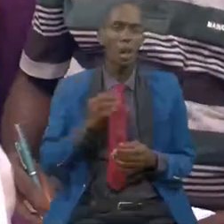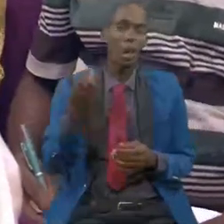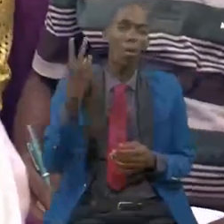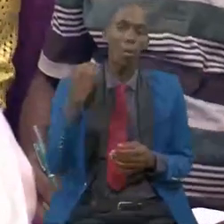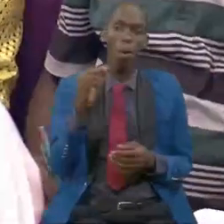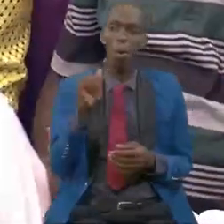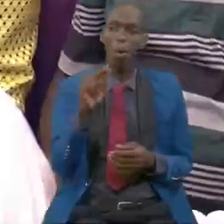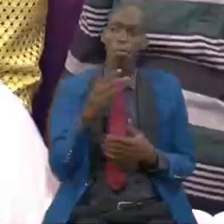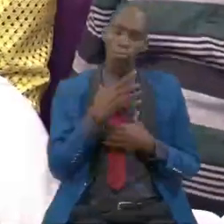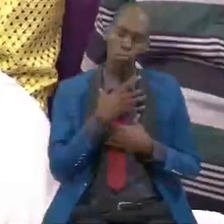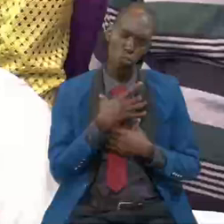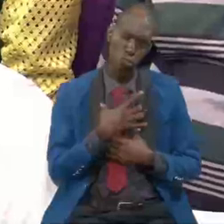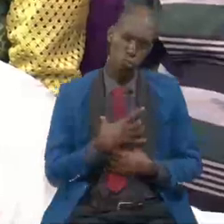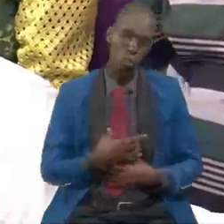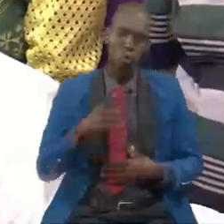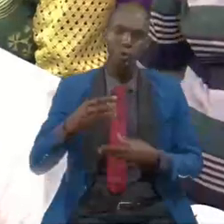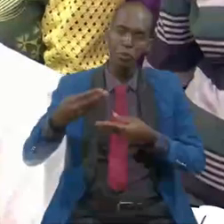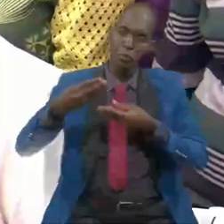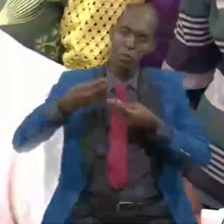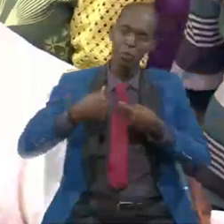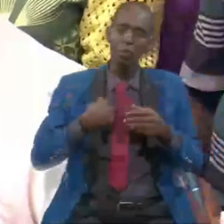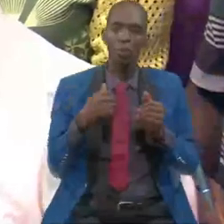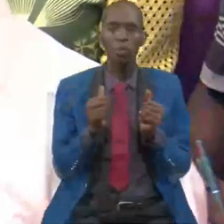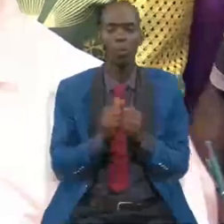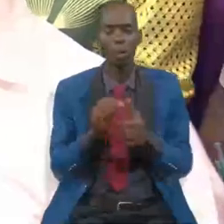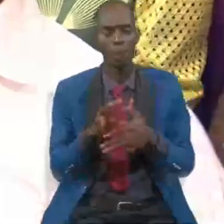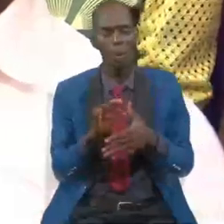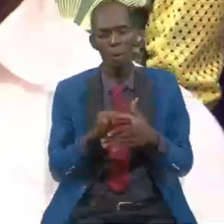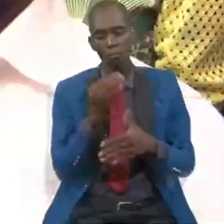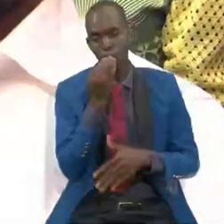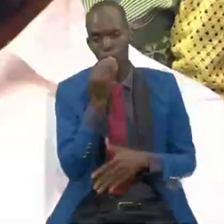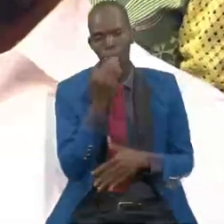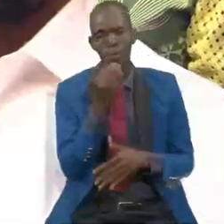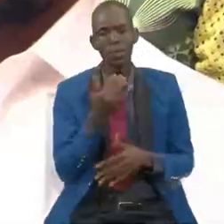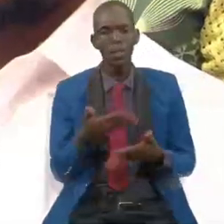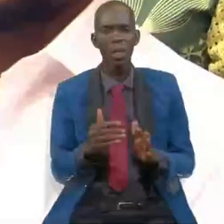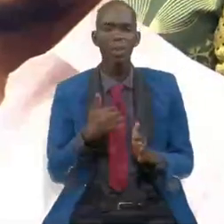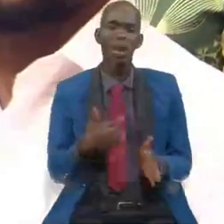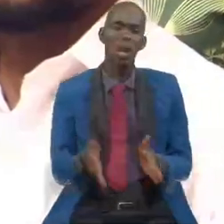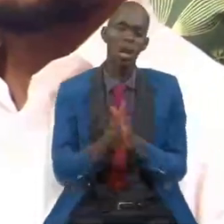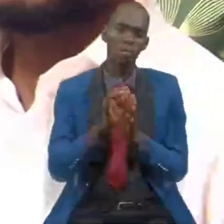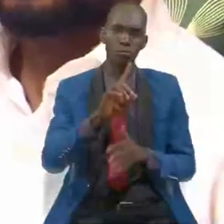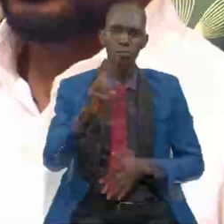j'ai eu faim et vous m'avez donné à manger. Laissez-moi vous poser une question.